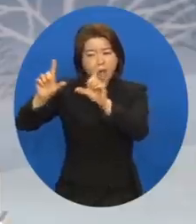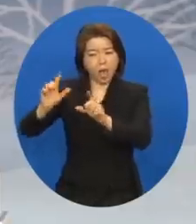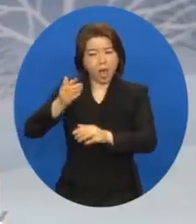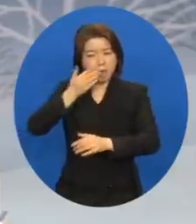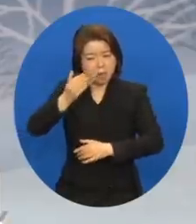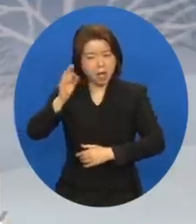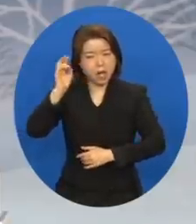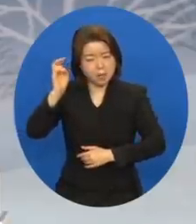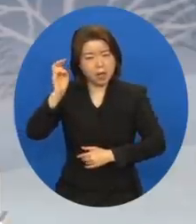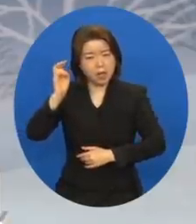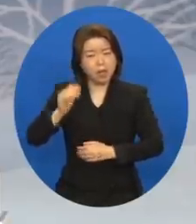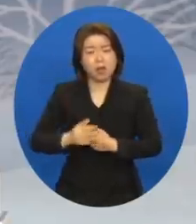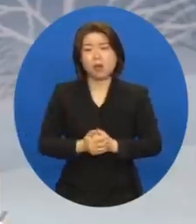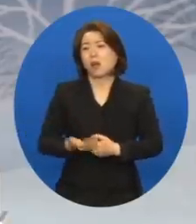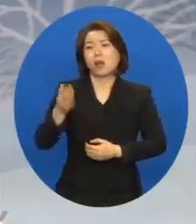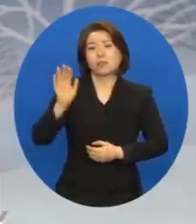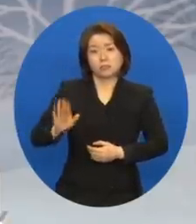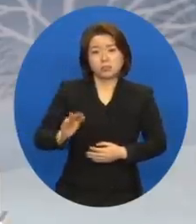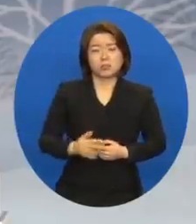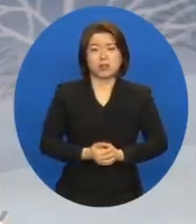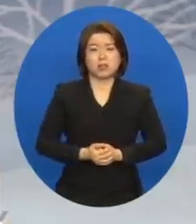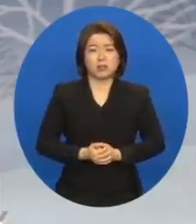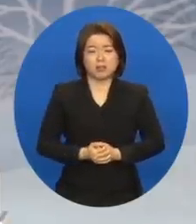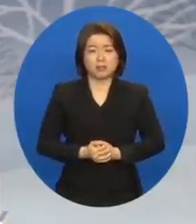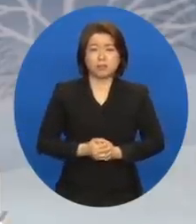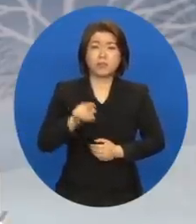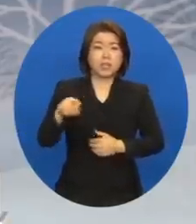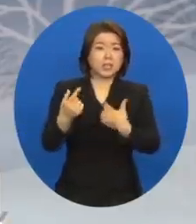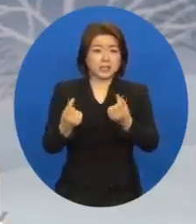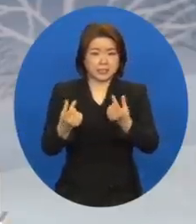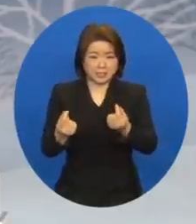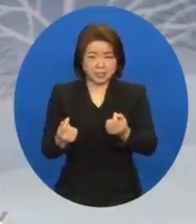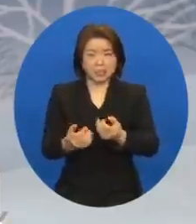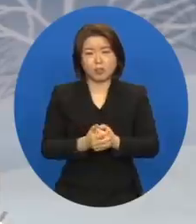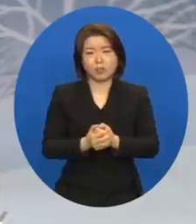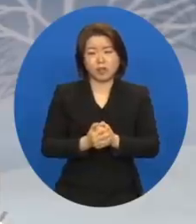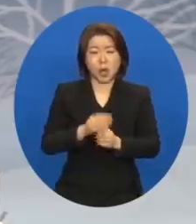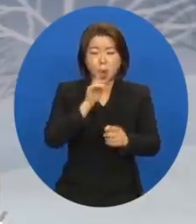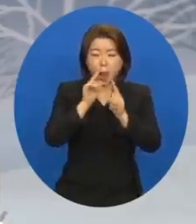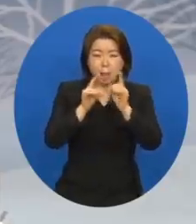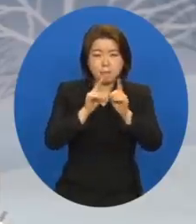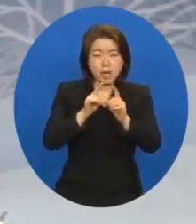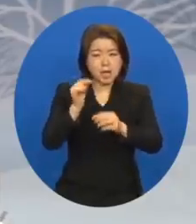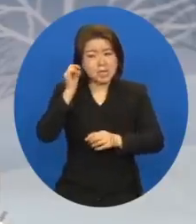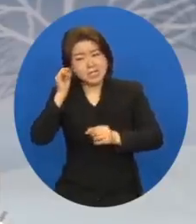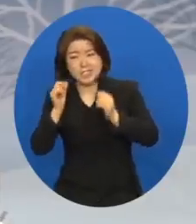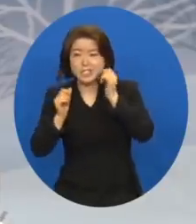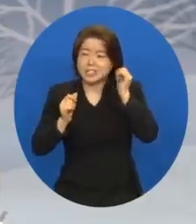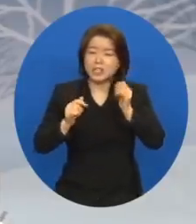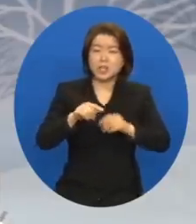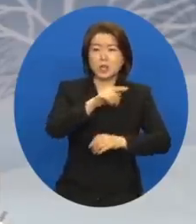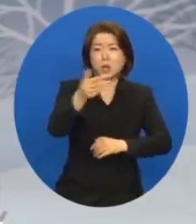모릅니다. 그러나 여러분, 그런 말에 여러분 마음을